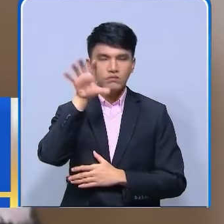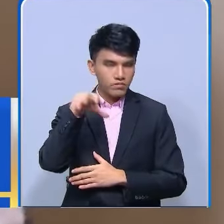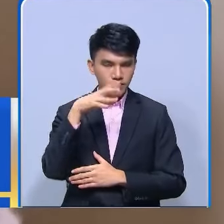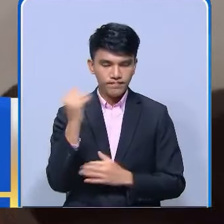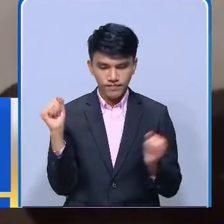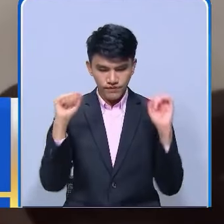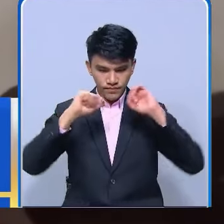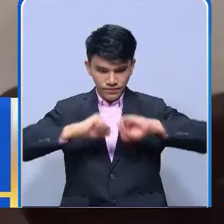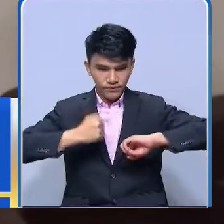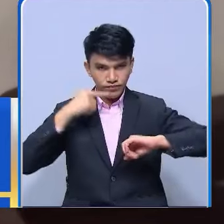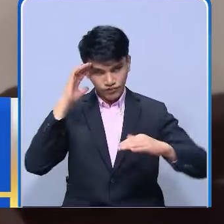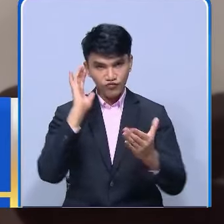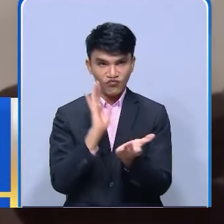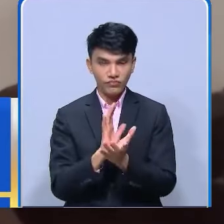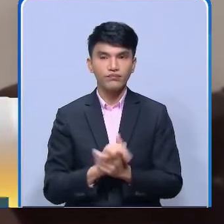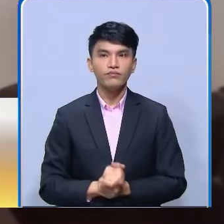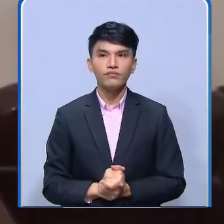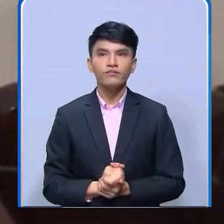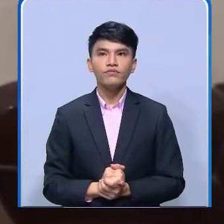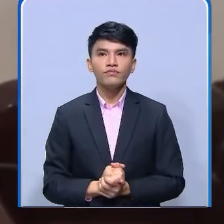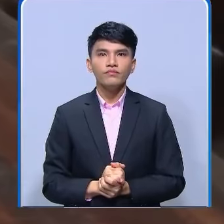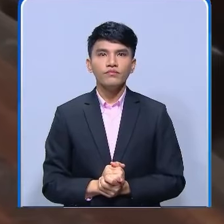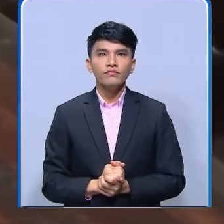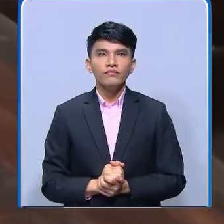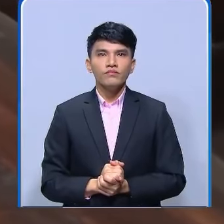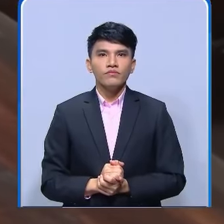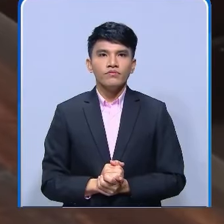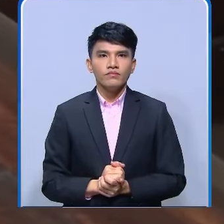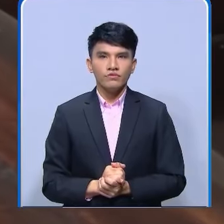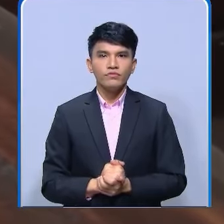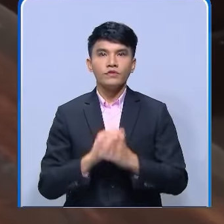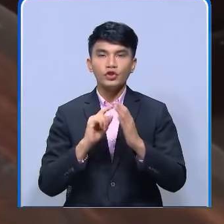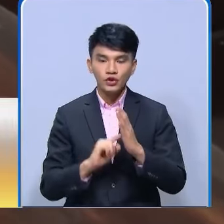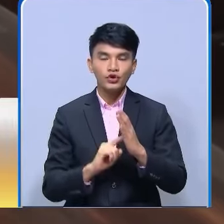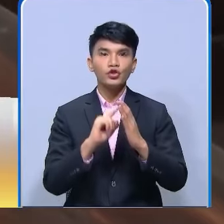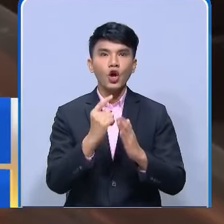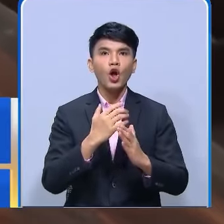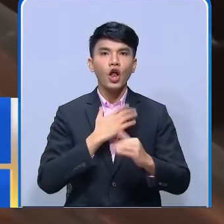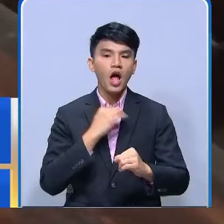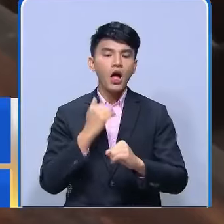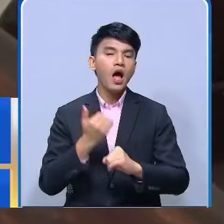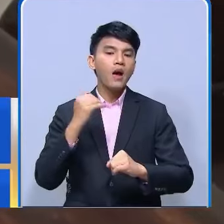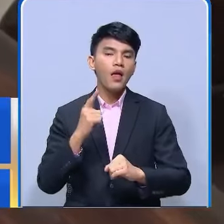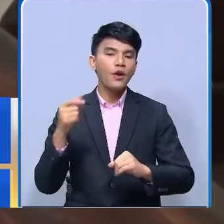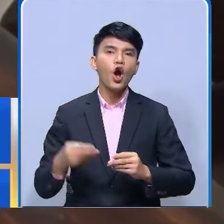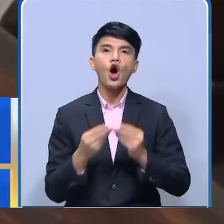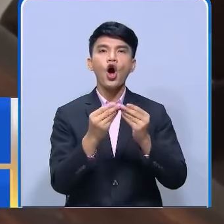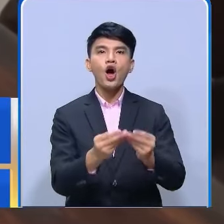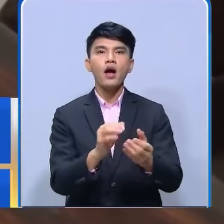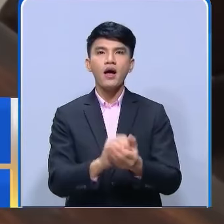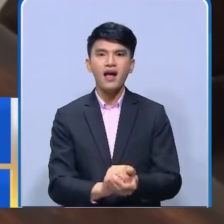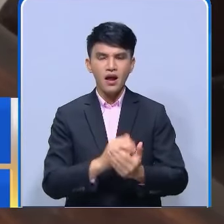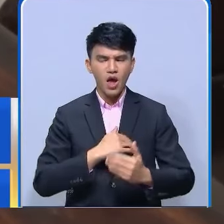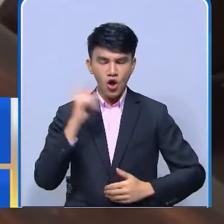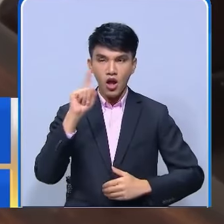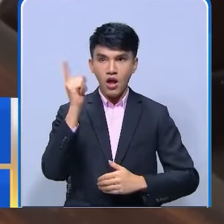ดสินใจพากันเข้าแจ้งความค่ะ โมกันที่แรกกันว่าผมเฮ็ดแล้วผมเสียท้องขึ้นให้ยาย ไม่เอะใจตอนนี ้บ